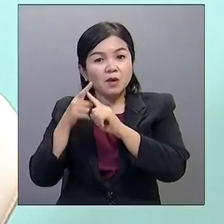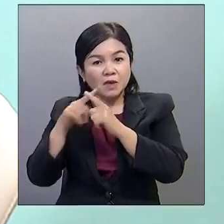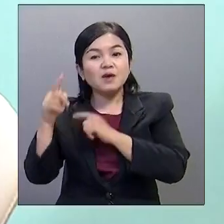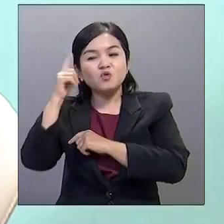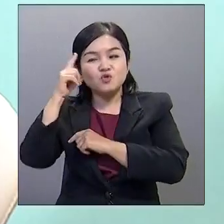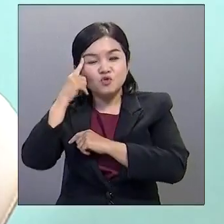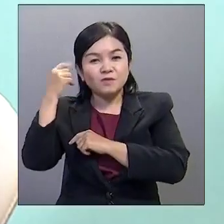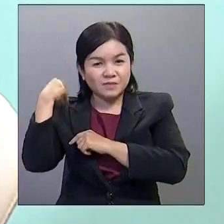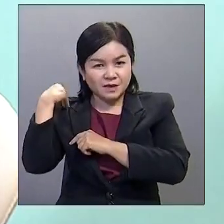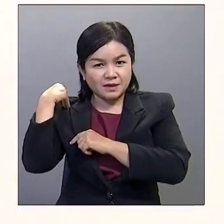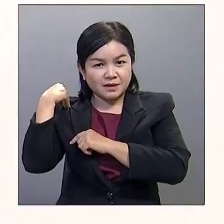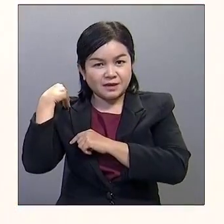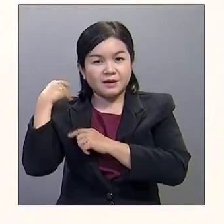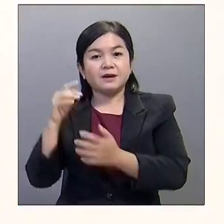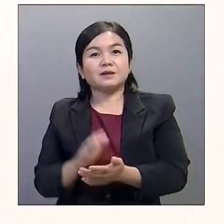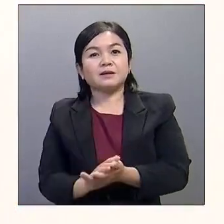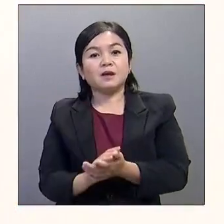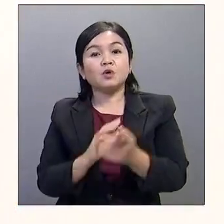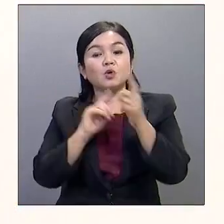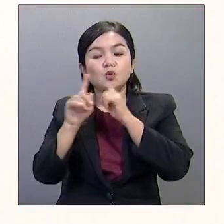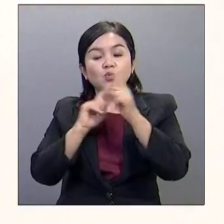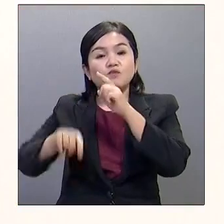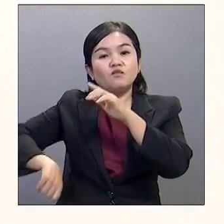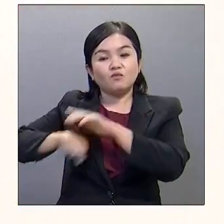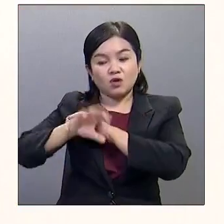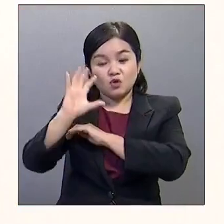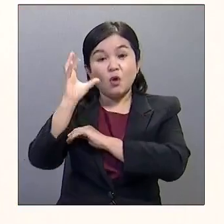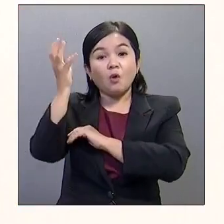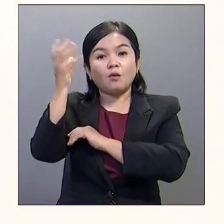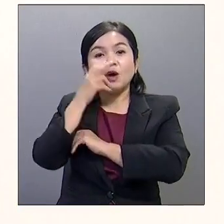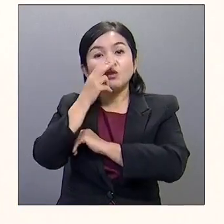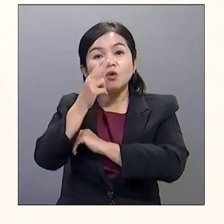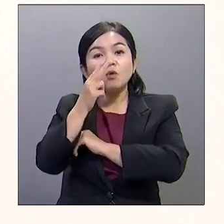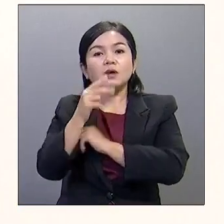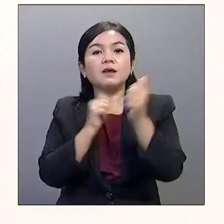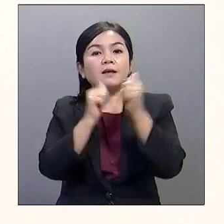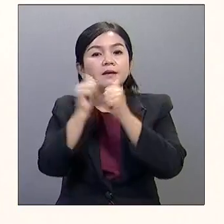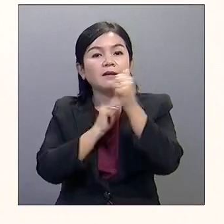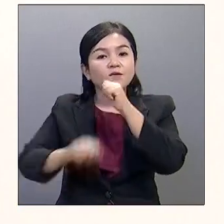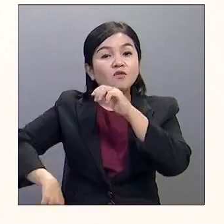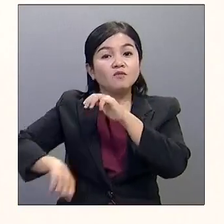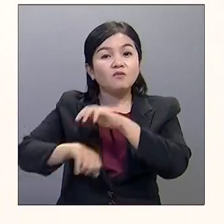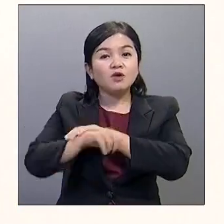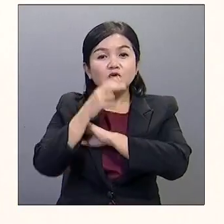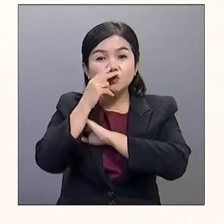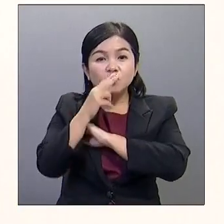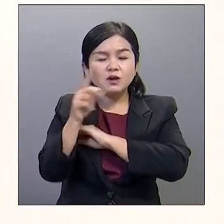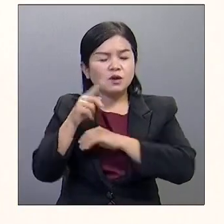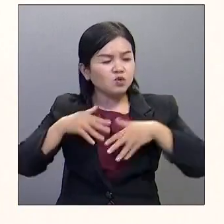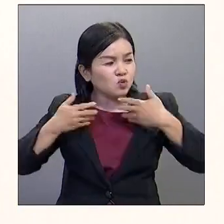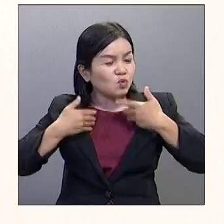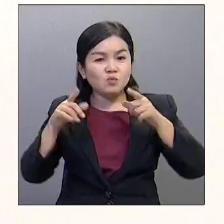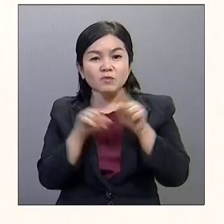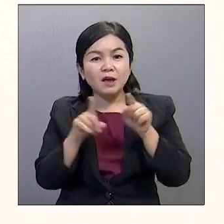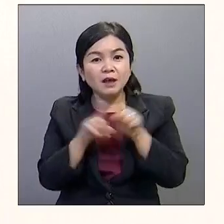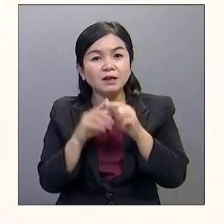กันดี ไปที่ชวนพูดถึงเรื่องฟุตบอลโลกเนี่ยคือจะพาไปดูการเชียร์ฟุตบอลของที่หนึ่งครับคุณผู้ชมครับเขาบอกว่าสนุกไม่แพ้บอล